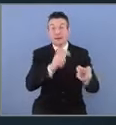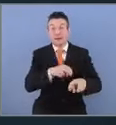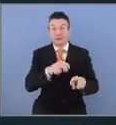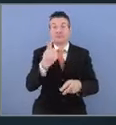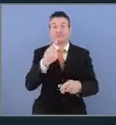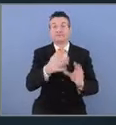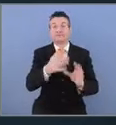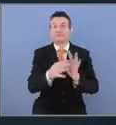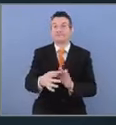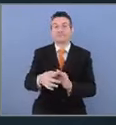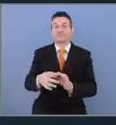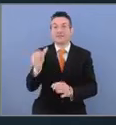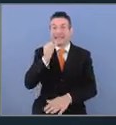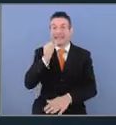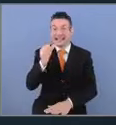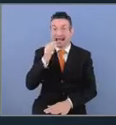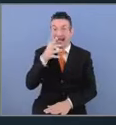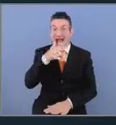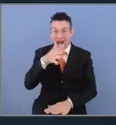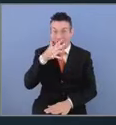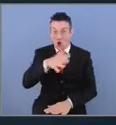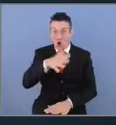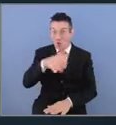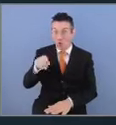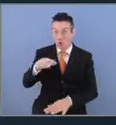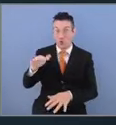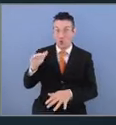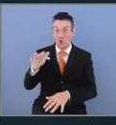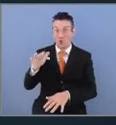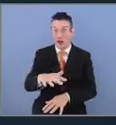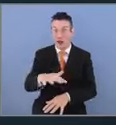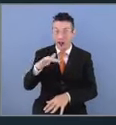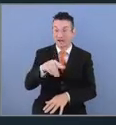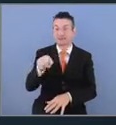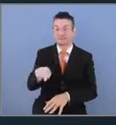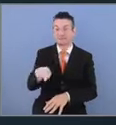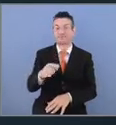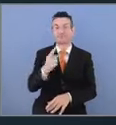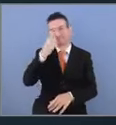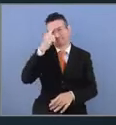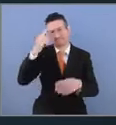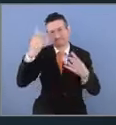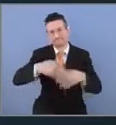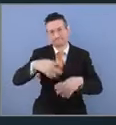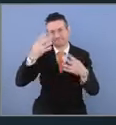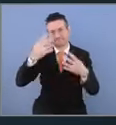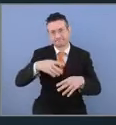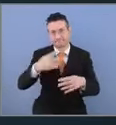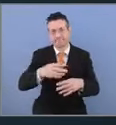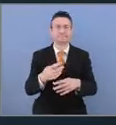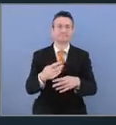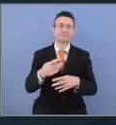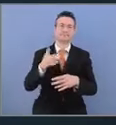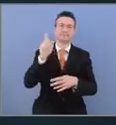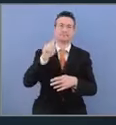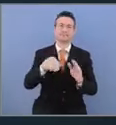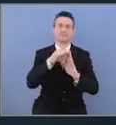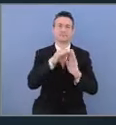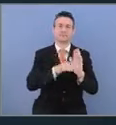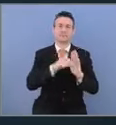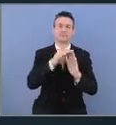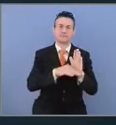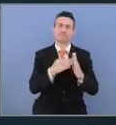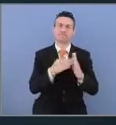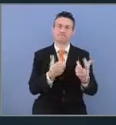tutte, e questo anche ci pone a ragionare e a soprattutto ad attuare dei programmi operativi e anche delle strategie